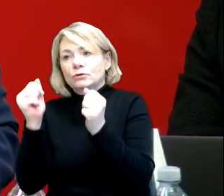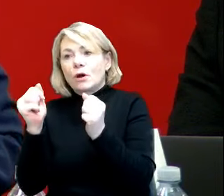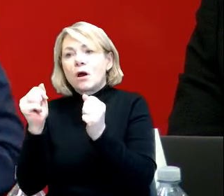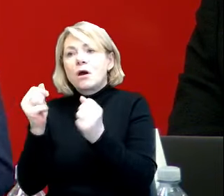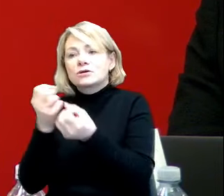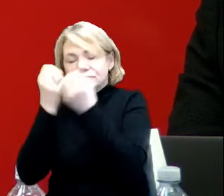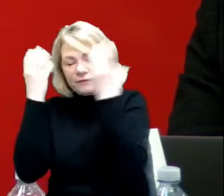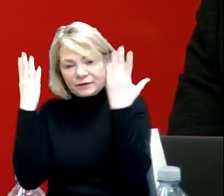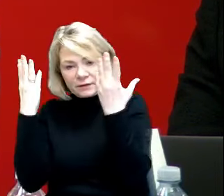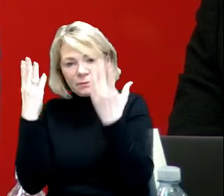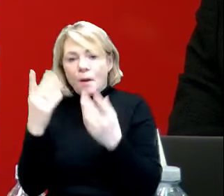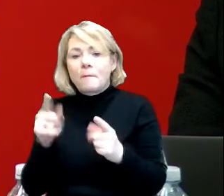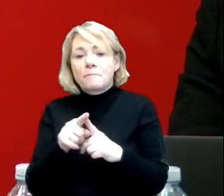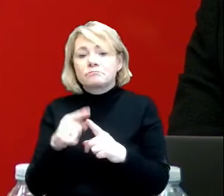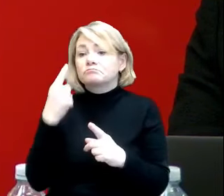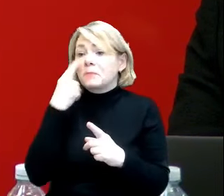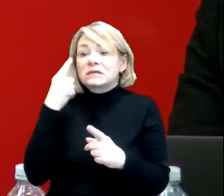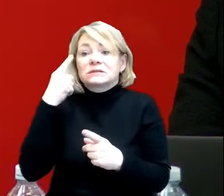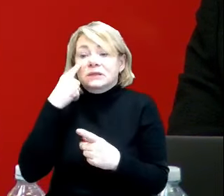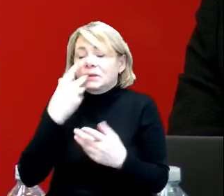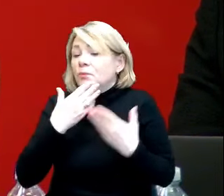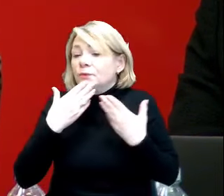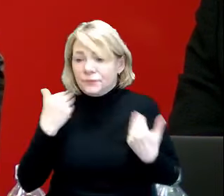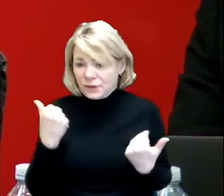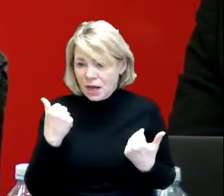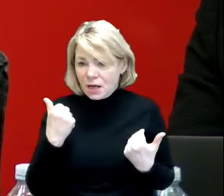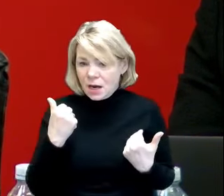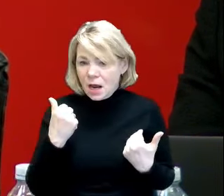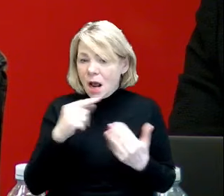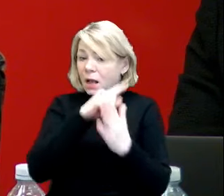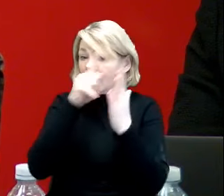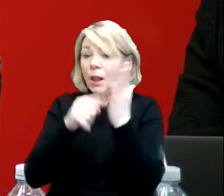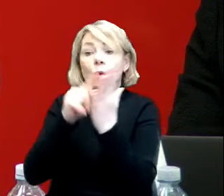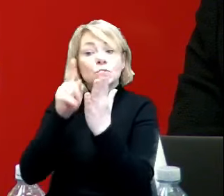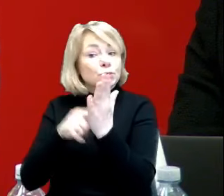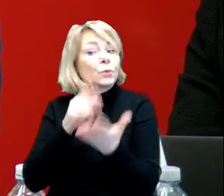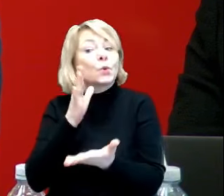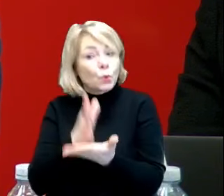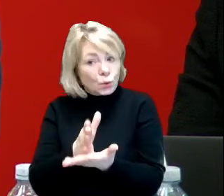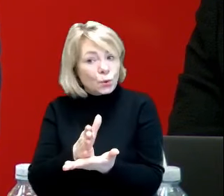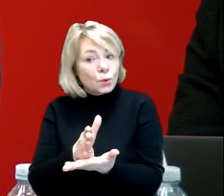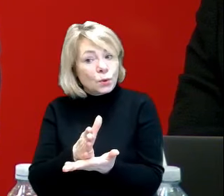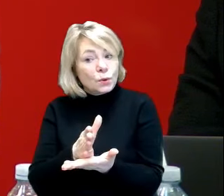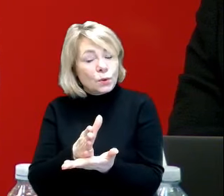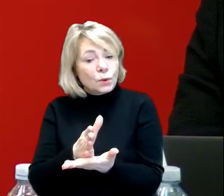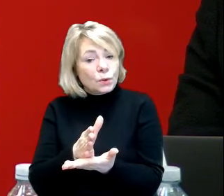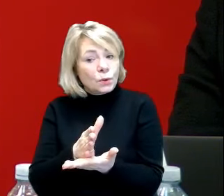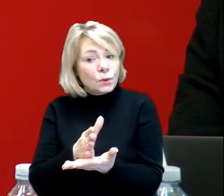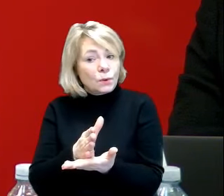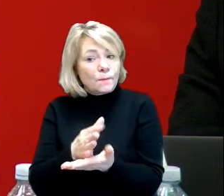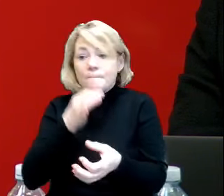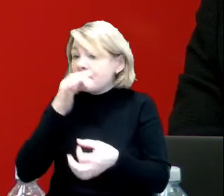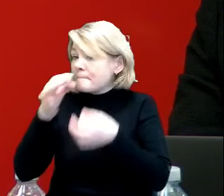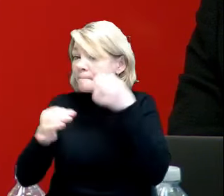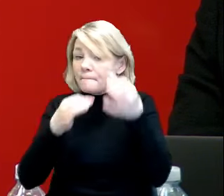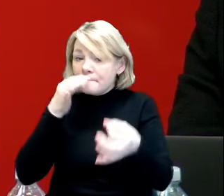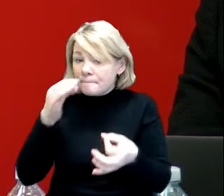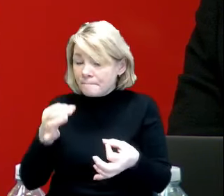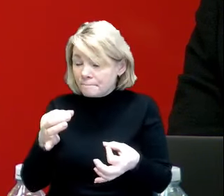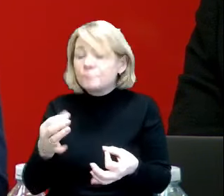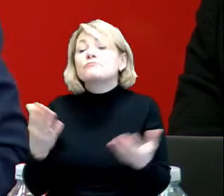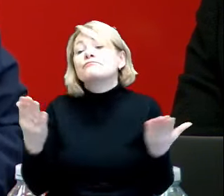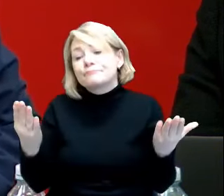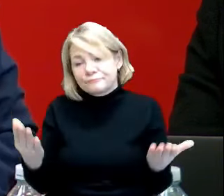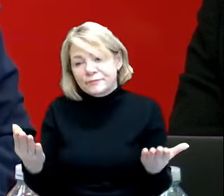pastabų ar turėtumėt klausimų pranešėjai pasisakymų tada kviečiu balsuoti